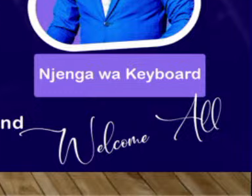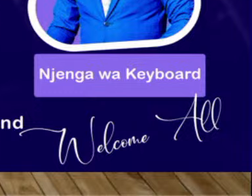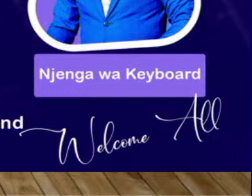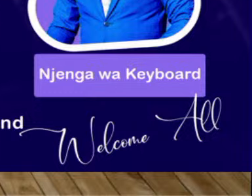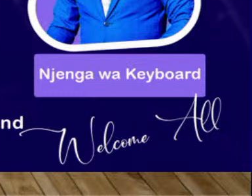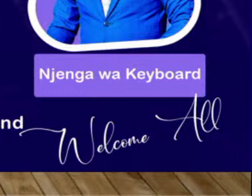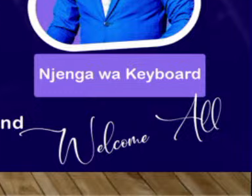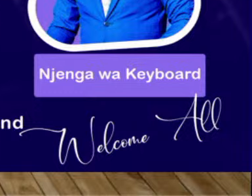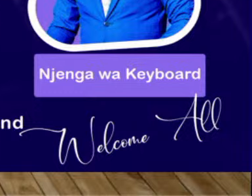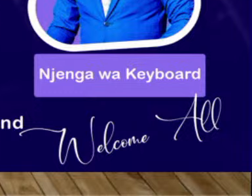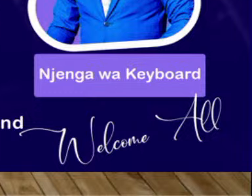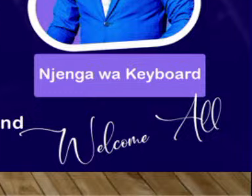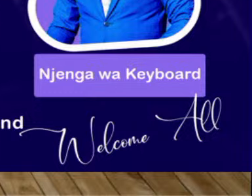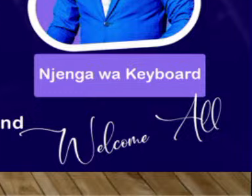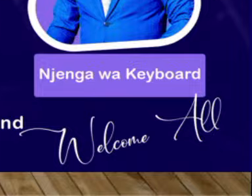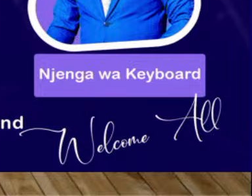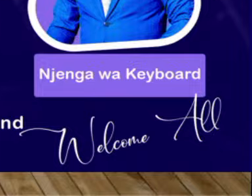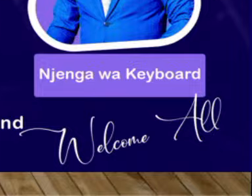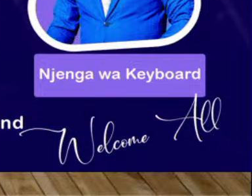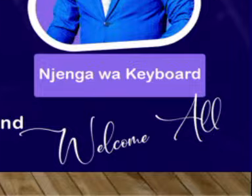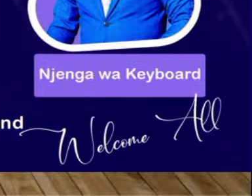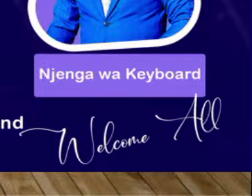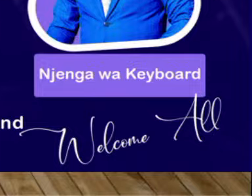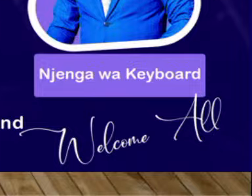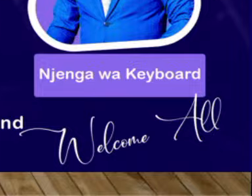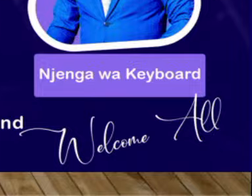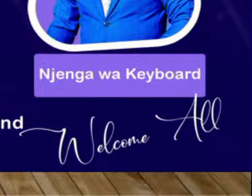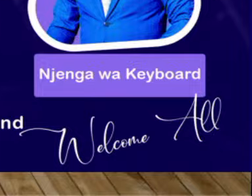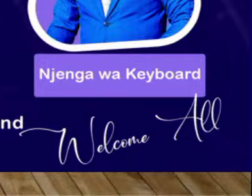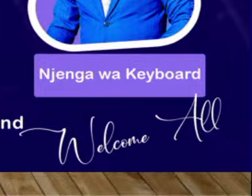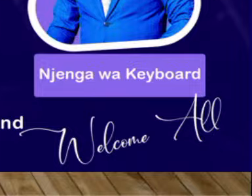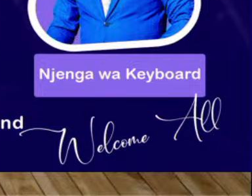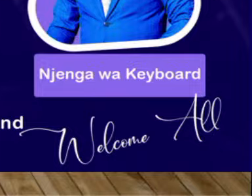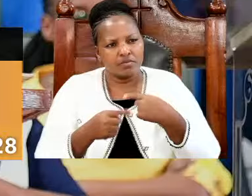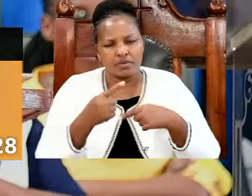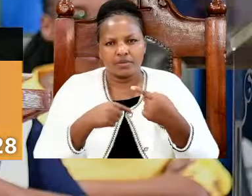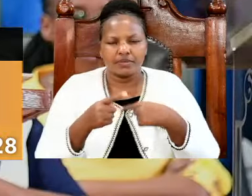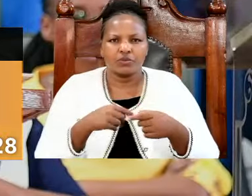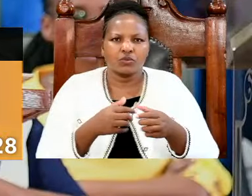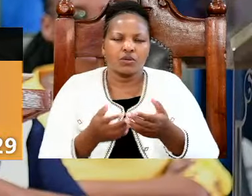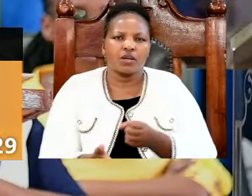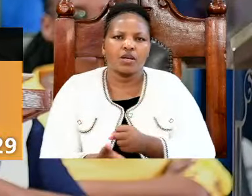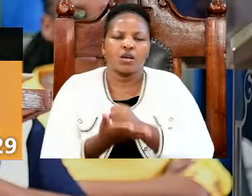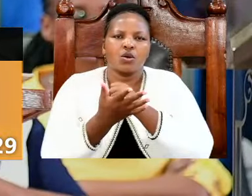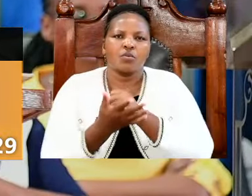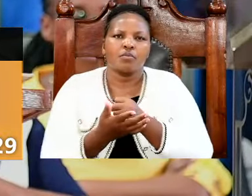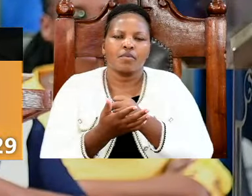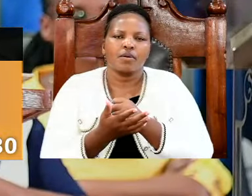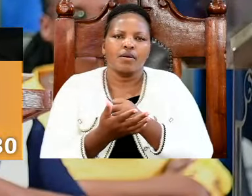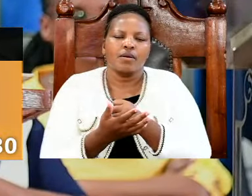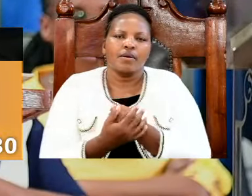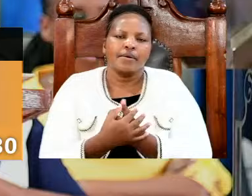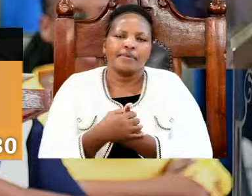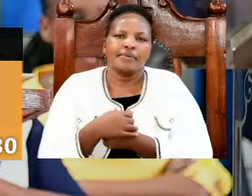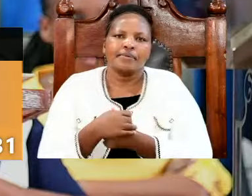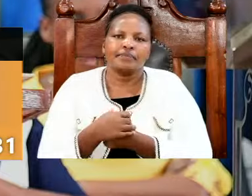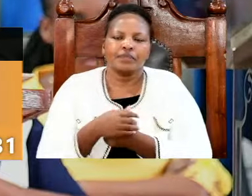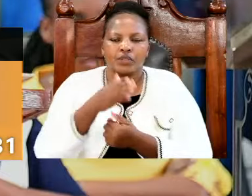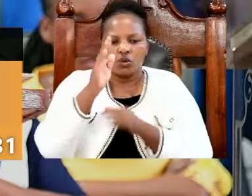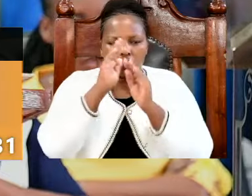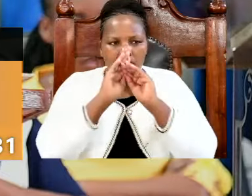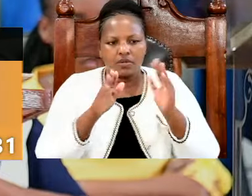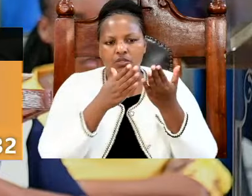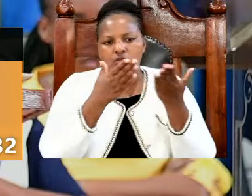unaweza tushirikiria nazo. Unaweza leta hata pesa tasirimu, pia inaweza kusaidia kununua kitu kama hiyo, na Mungu